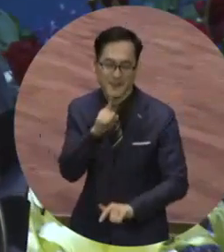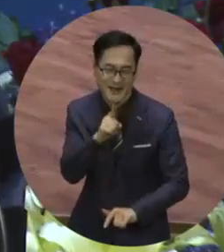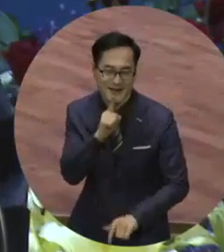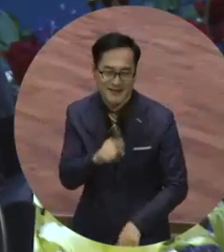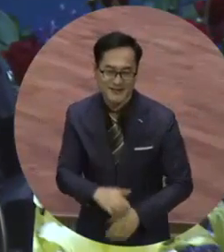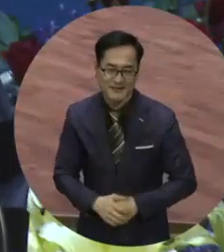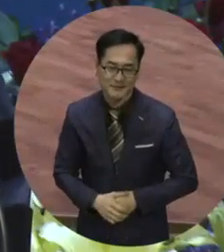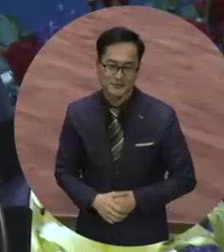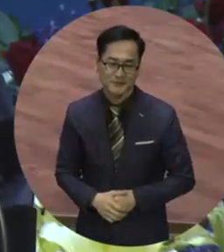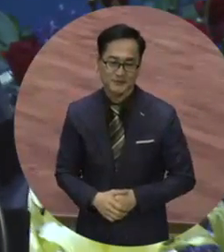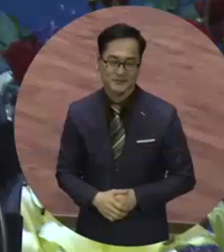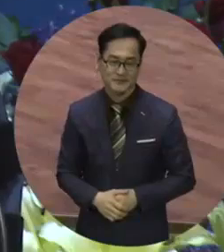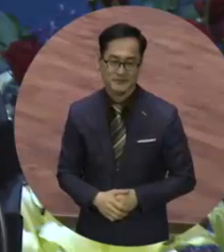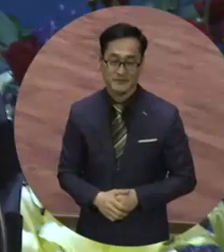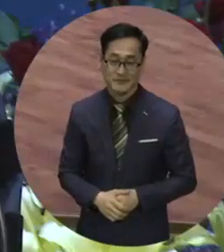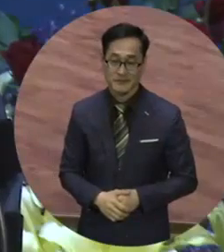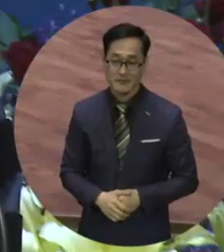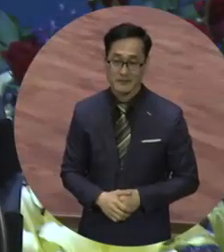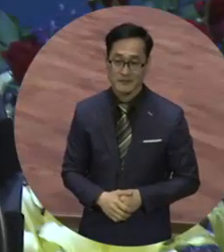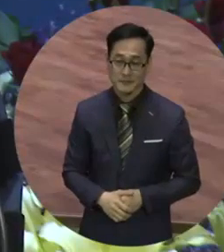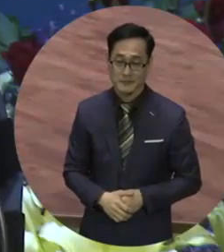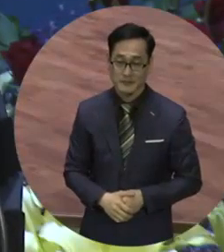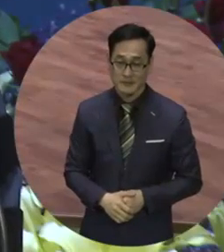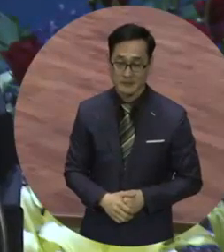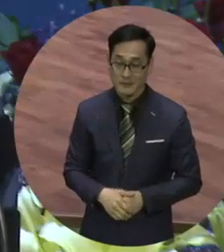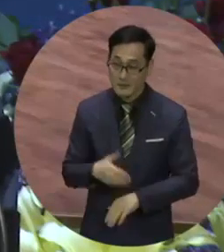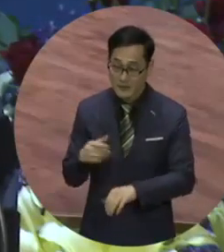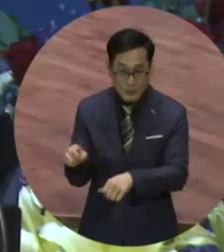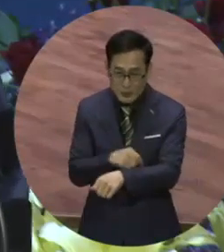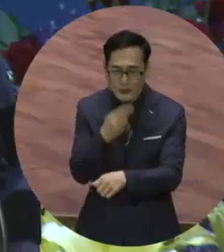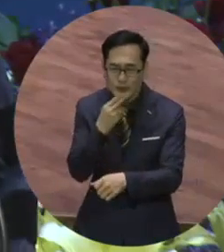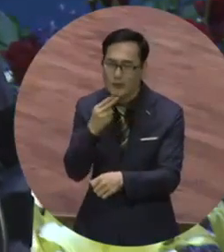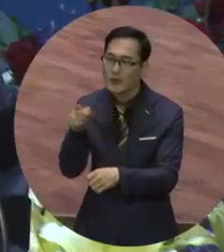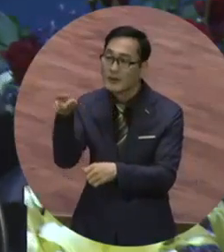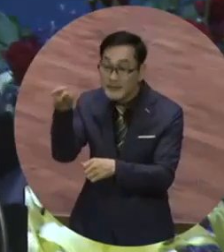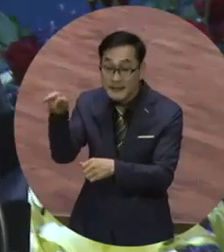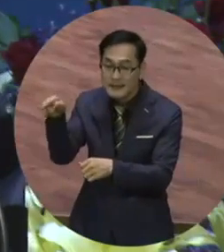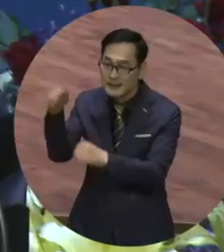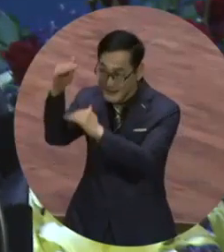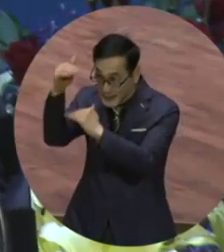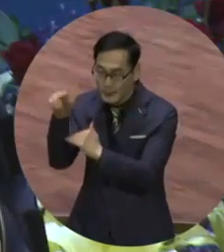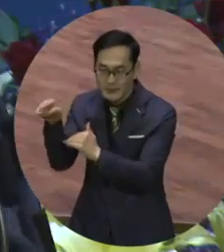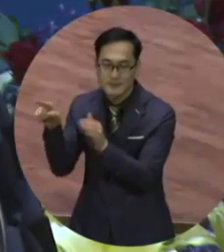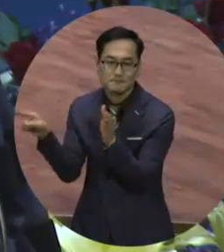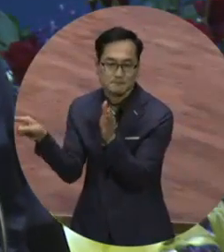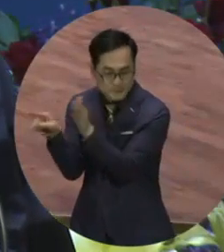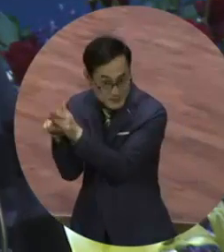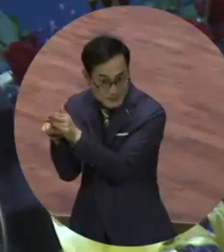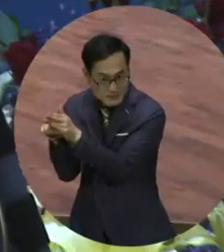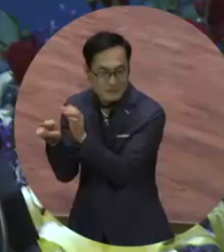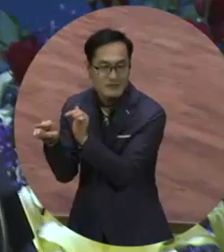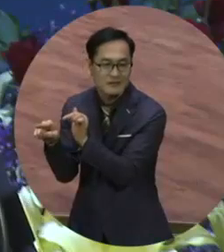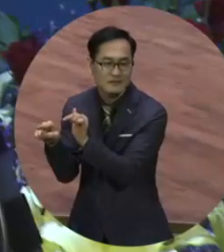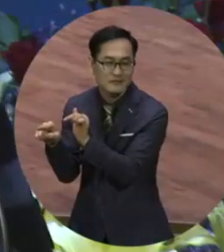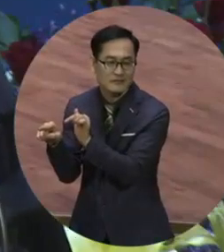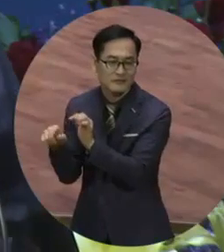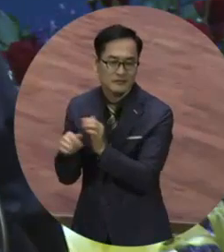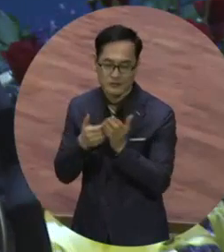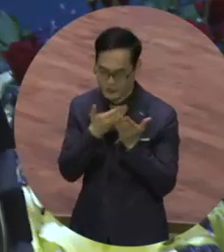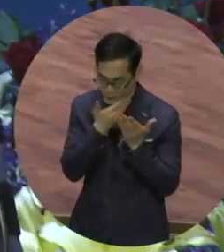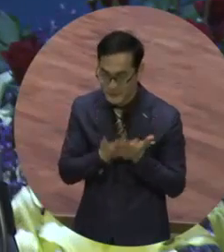살리라. 이 사실을 믿는 믿음이에요. 다른 믿음 아니에요. 이 사실을 믿는 믿음. 이제